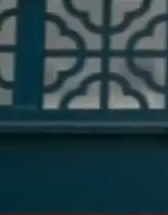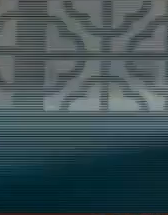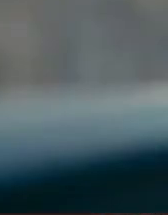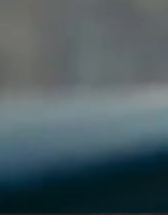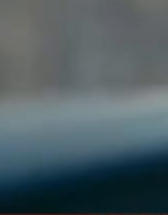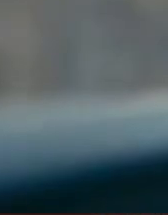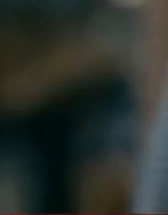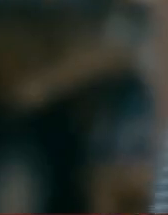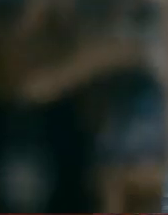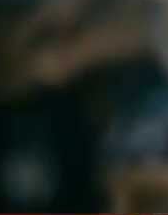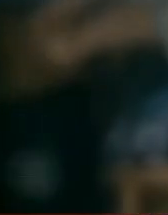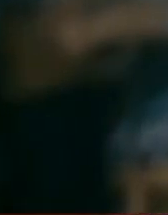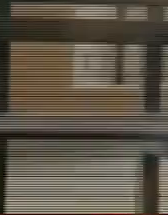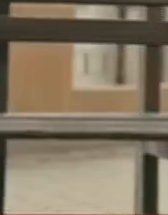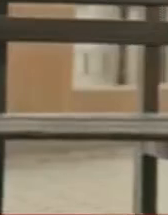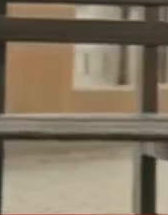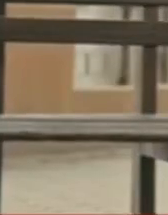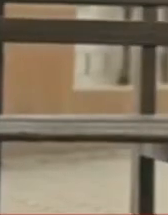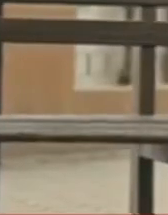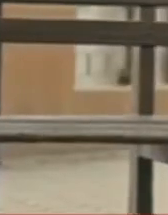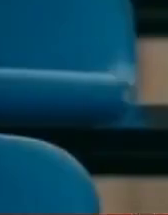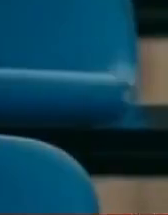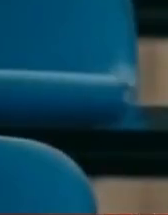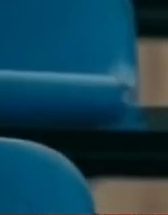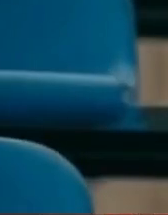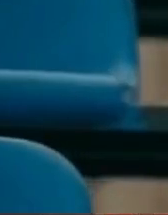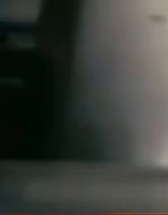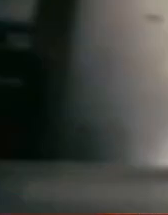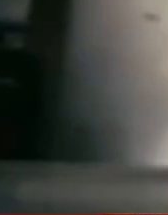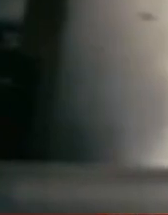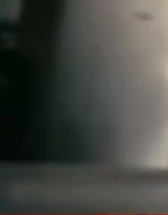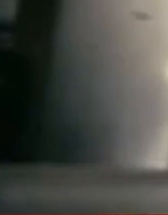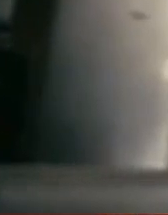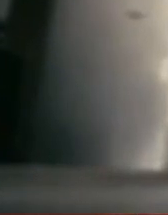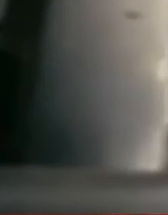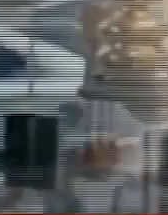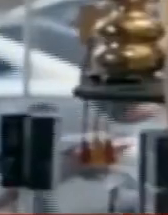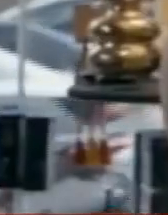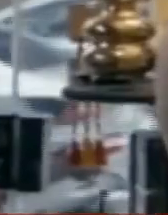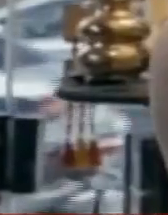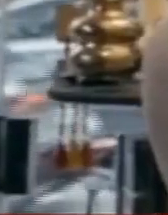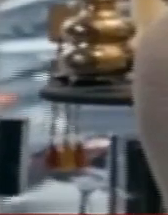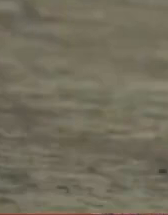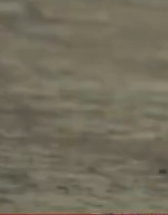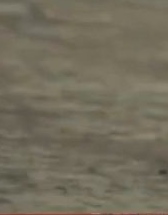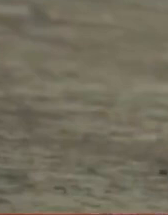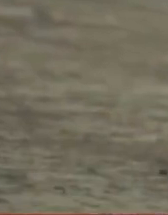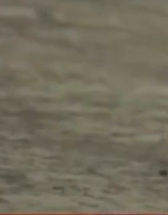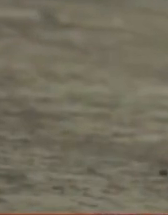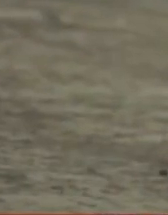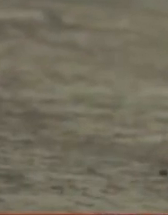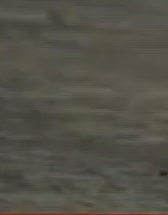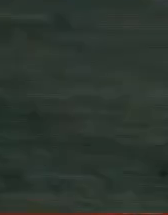على اسم مصر التاريخ يقدر يقول ما شاء. أنا مصر عندي أحب وأجمل